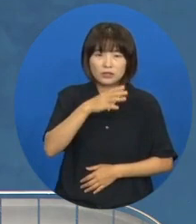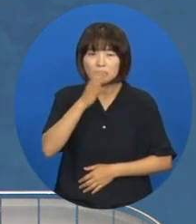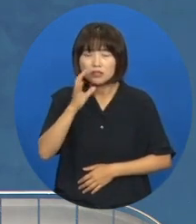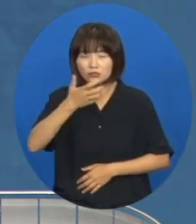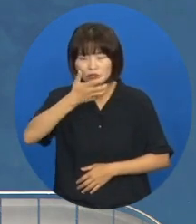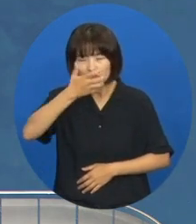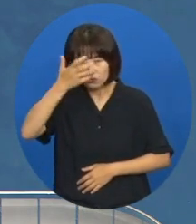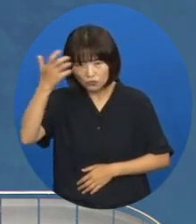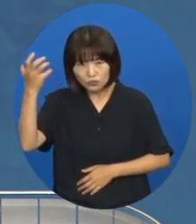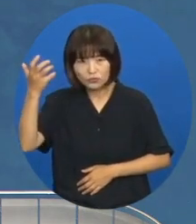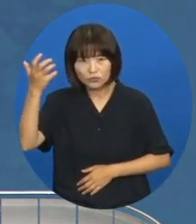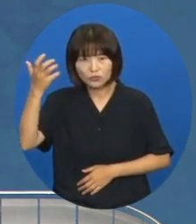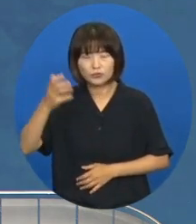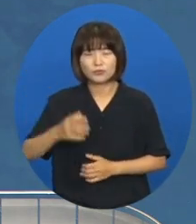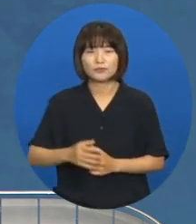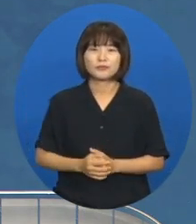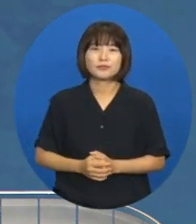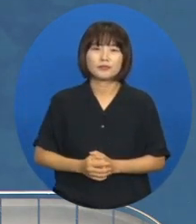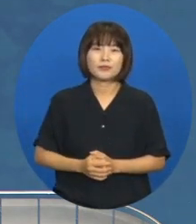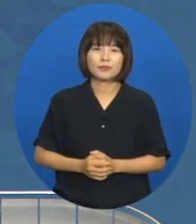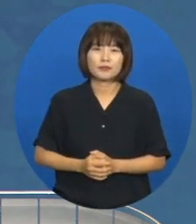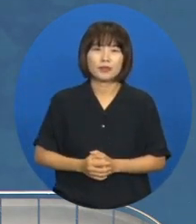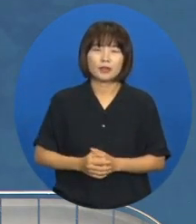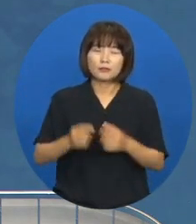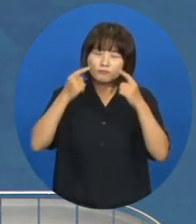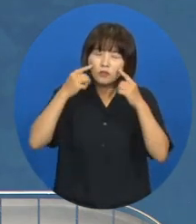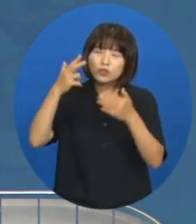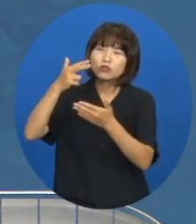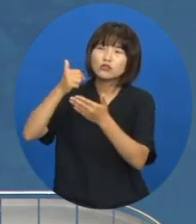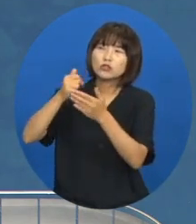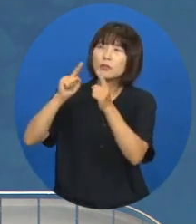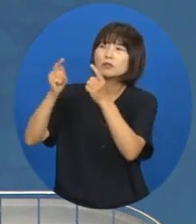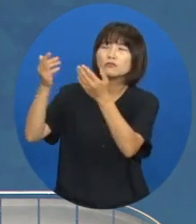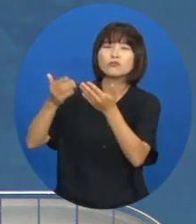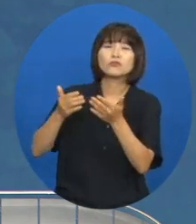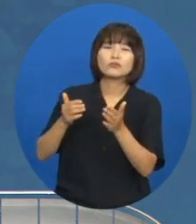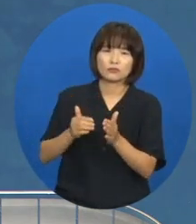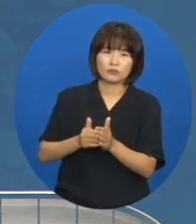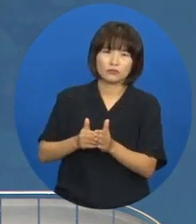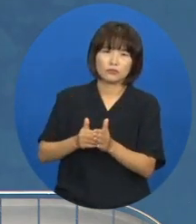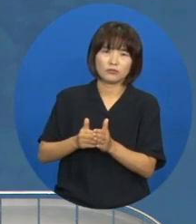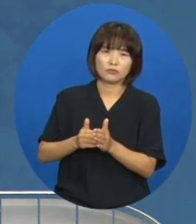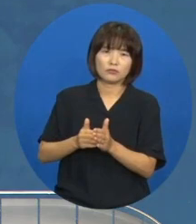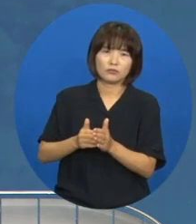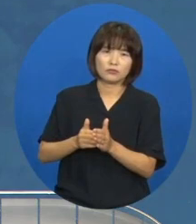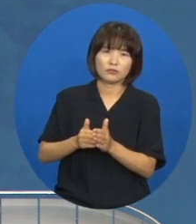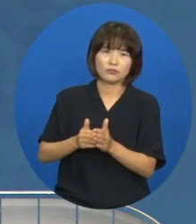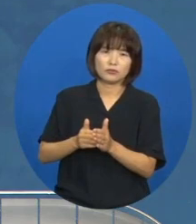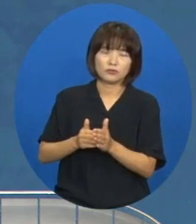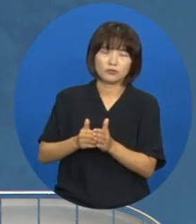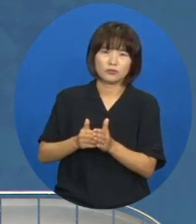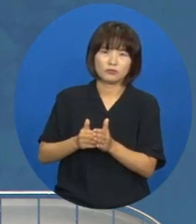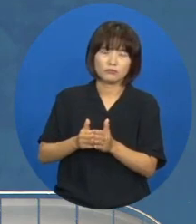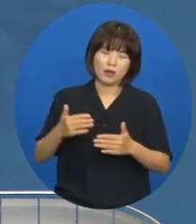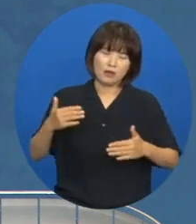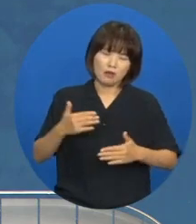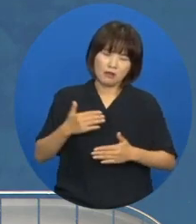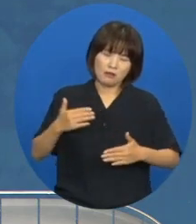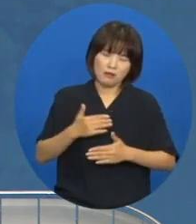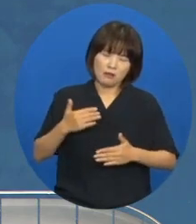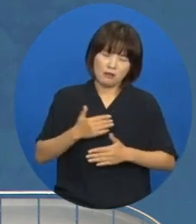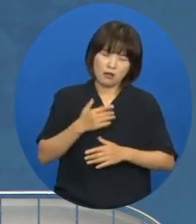꿈을 꿀 것이라. 분명히 주님이 그렇게 말씀하지 않았습니까? 막 샤워하는데